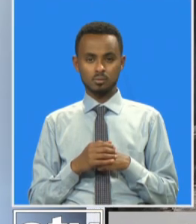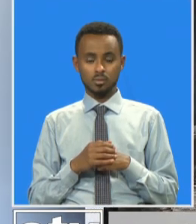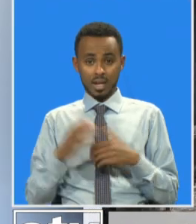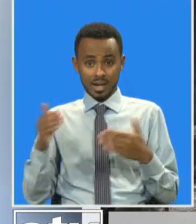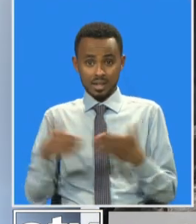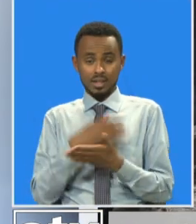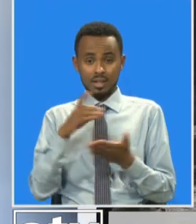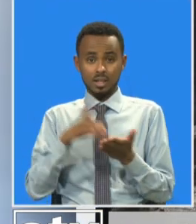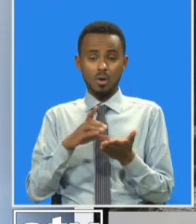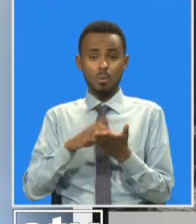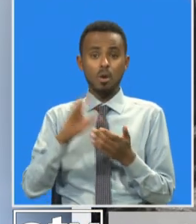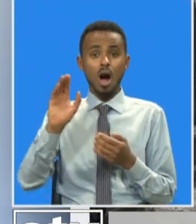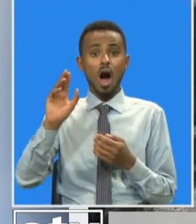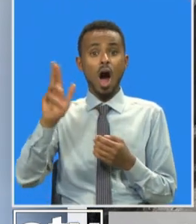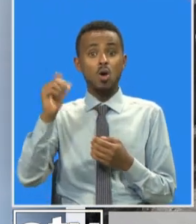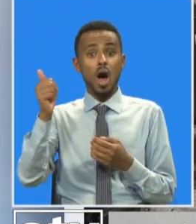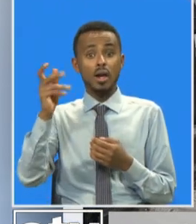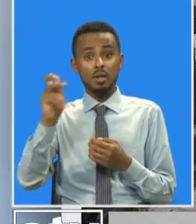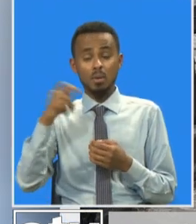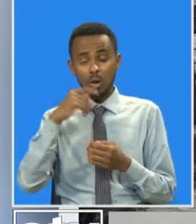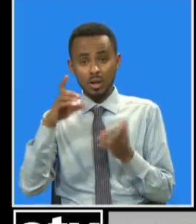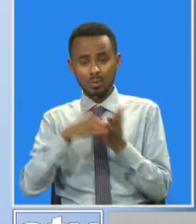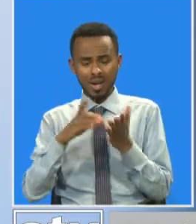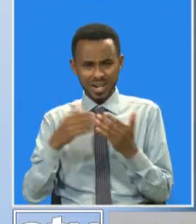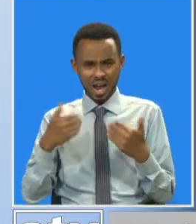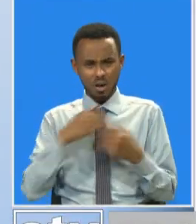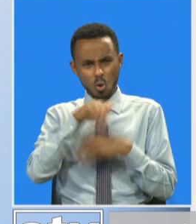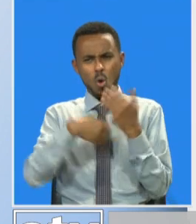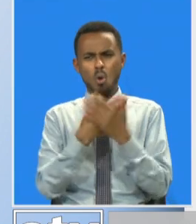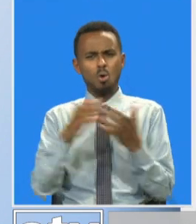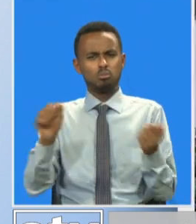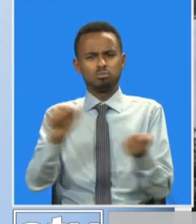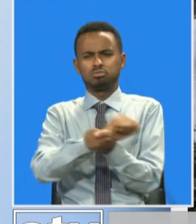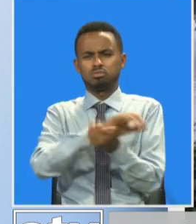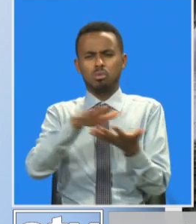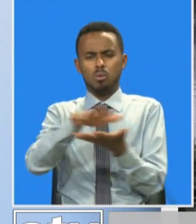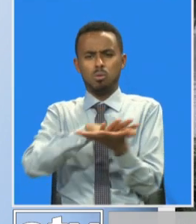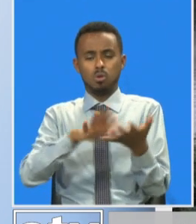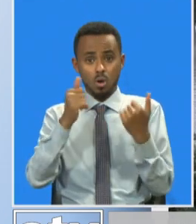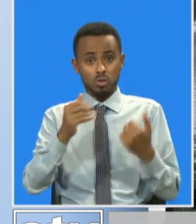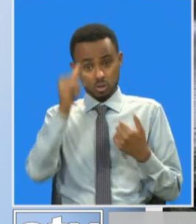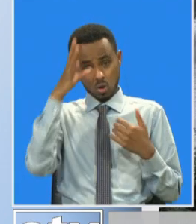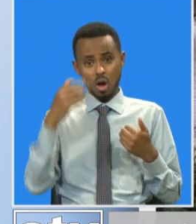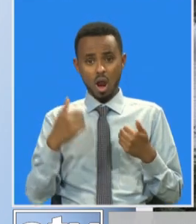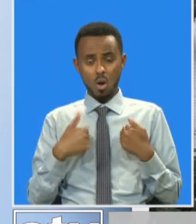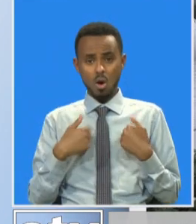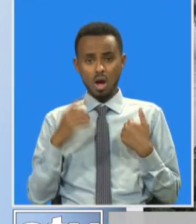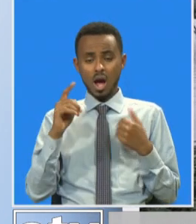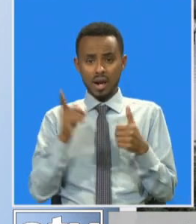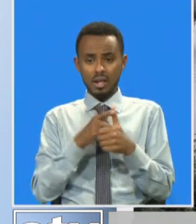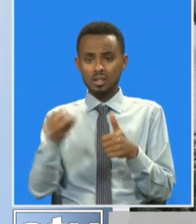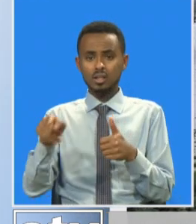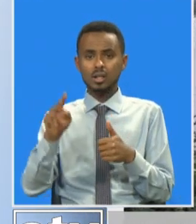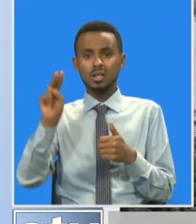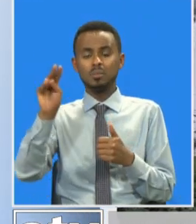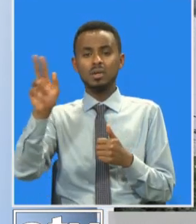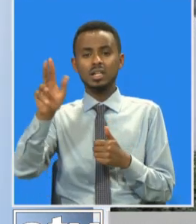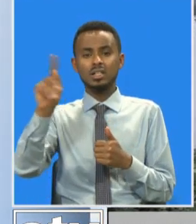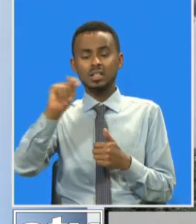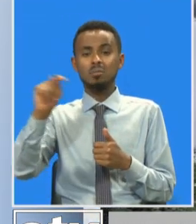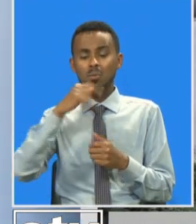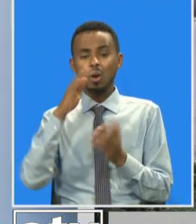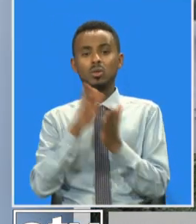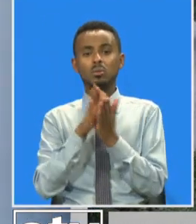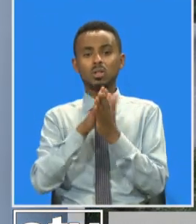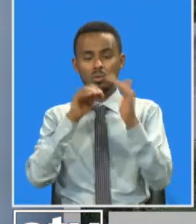አዲስ ከተማ ወይ ማሃሮአዲ የሚባለው ከተማ እንዳለ ተበልቷል። አሁን ሰው ያለው ከአንደኛ እዚ መርቲ የሚባለው